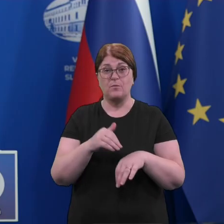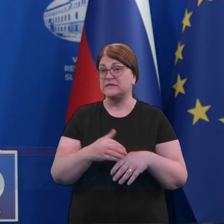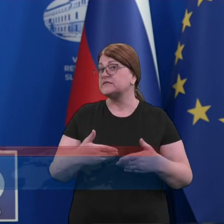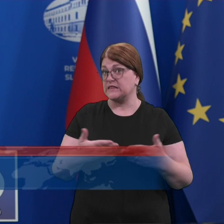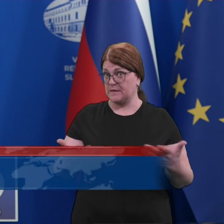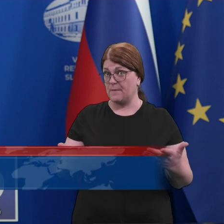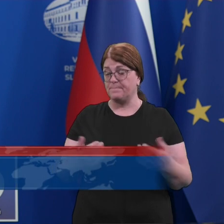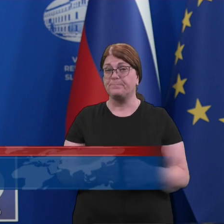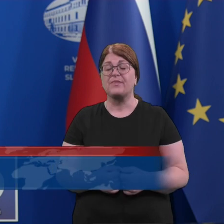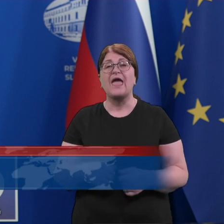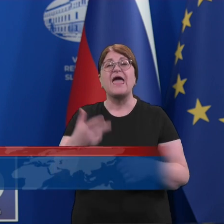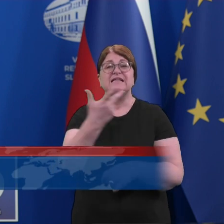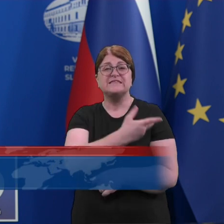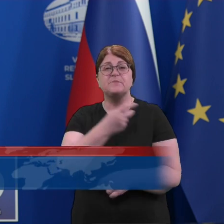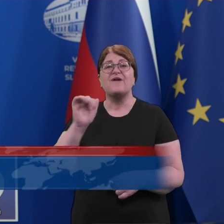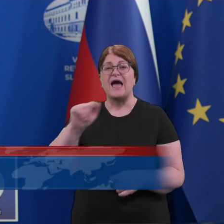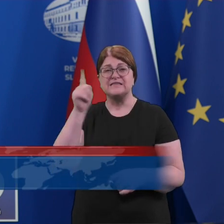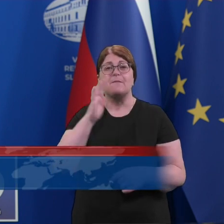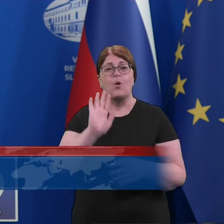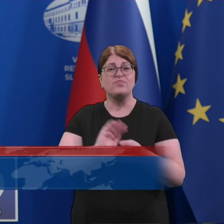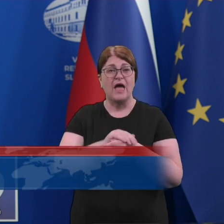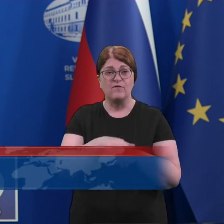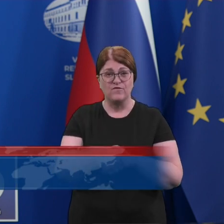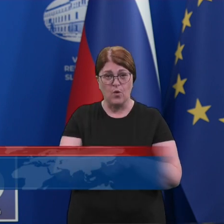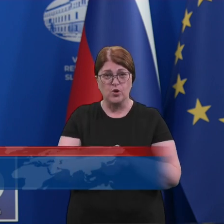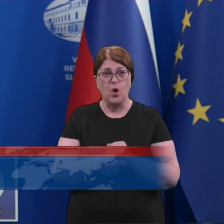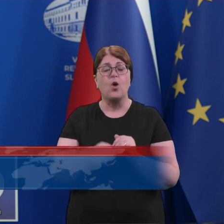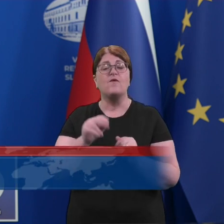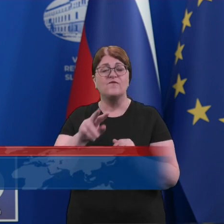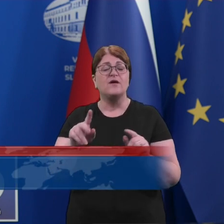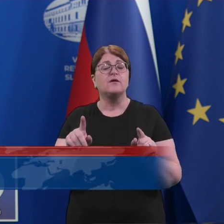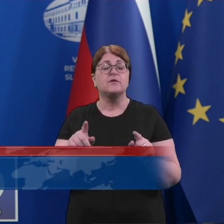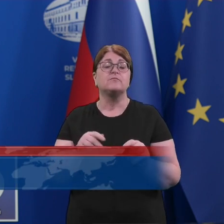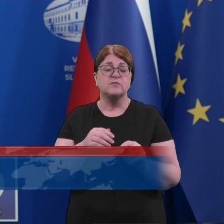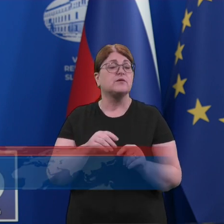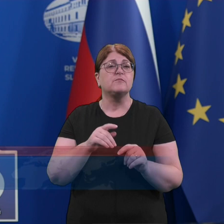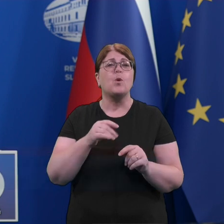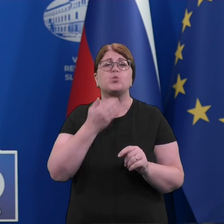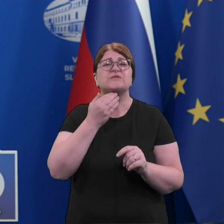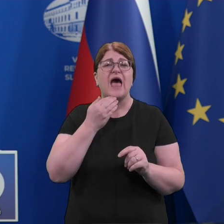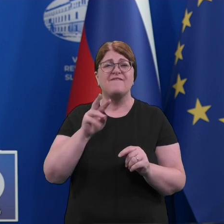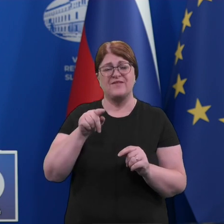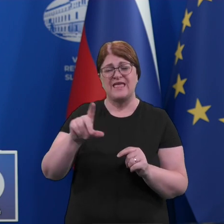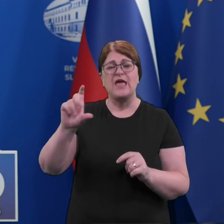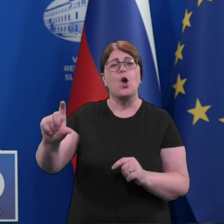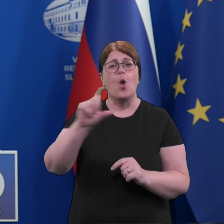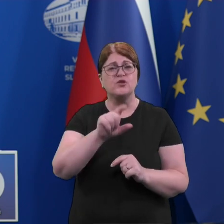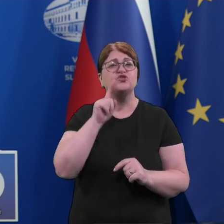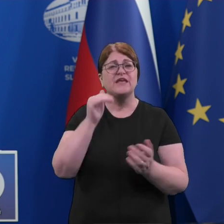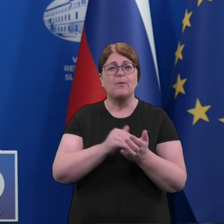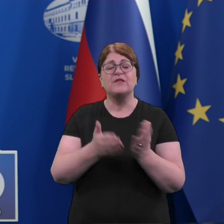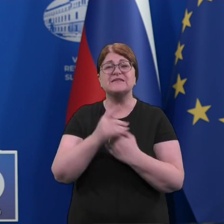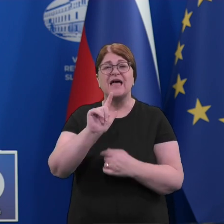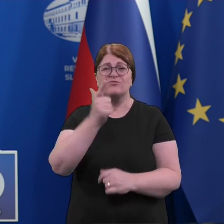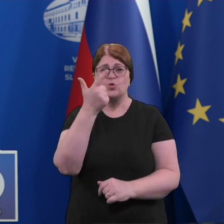več. Cepivo AstraZeneca bo na voljo vsaj v taki količini, ki je bila potrebna, ki bi bila potrebna za drugi odmerek,